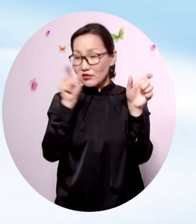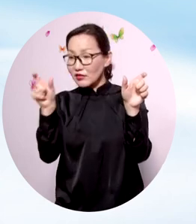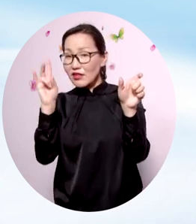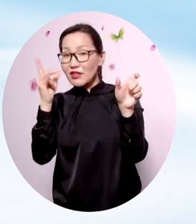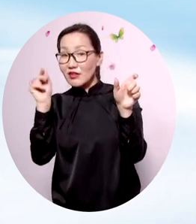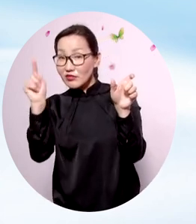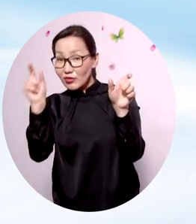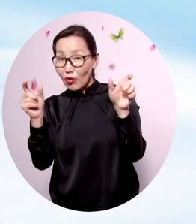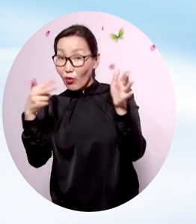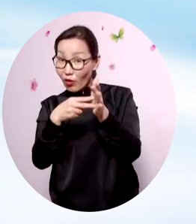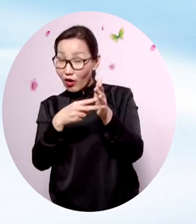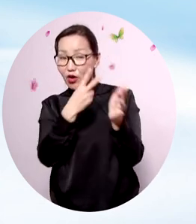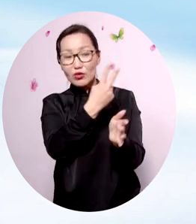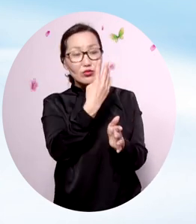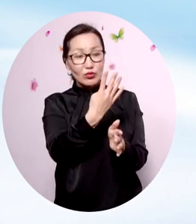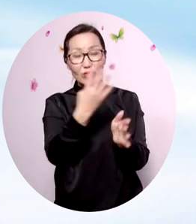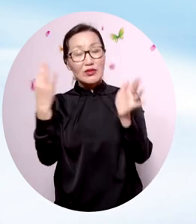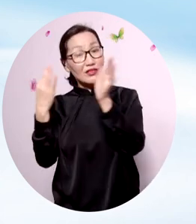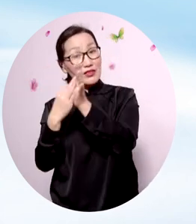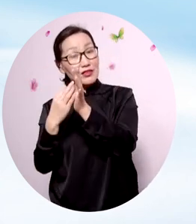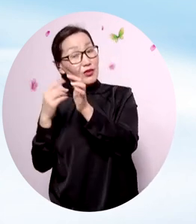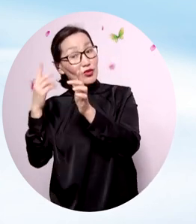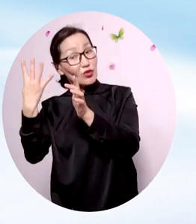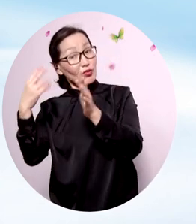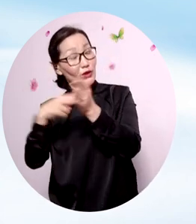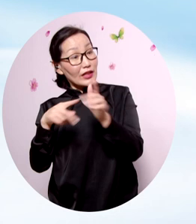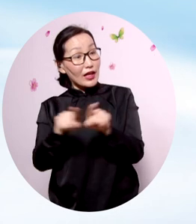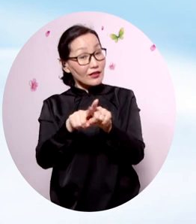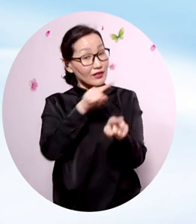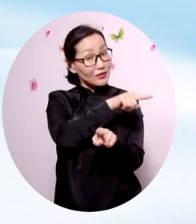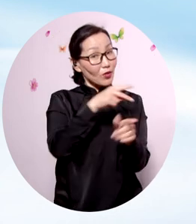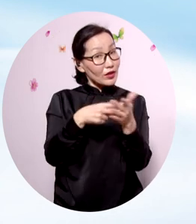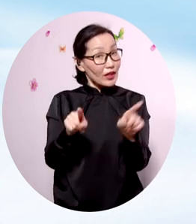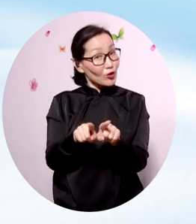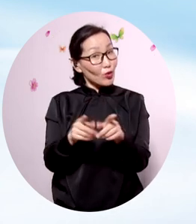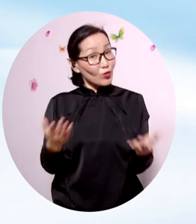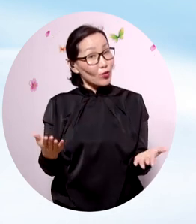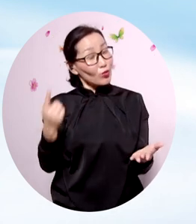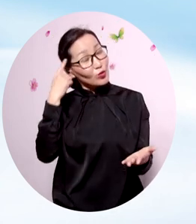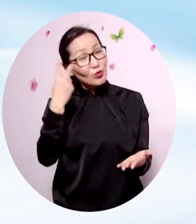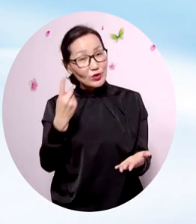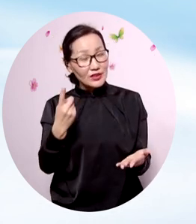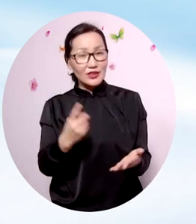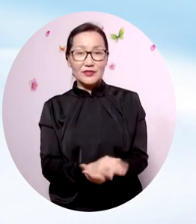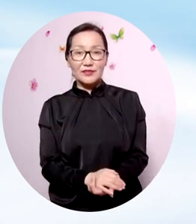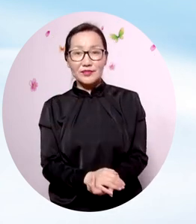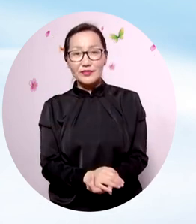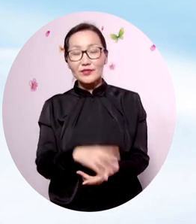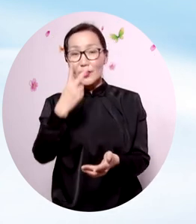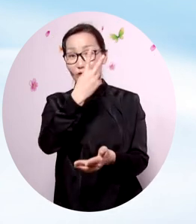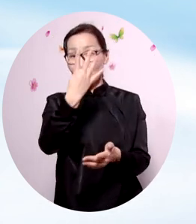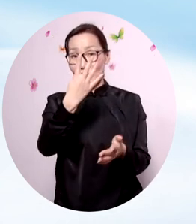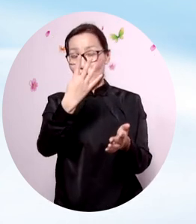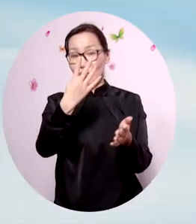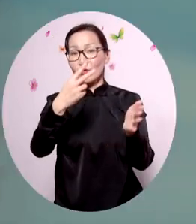Нөгөө 248-ыг дөрөвт хувааснтайгаа адилхан бодох болов уу? Яах бол? За, хамтдаа бодож үзье.